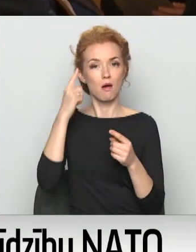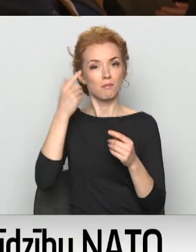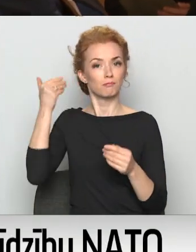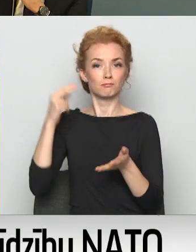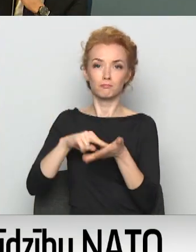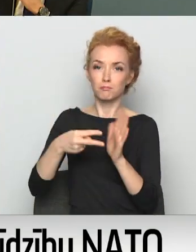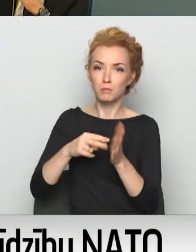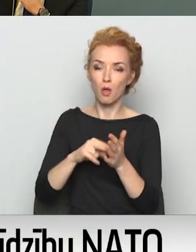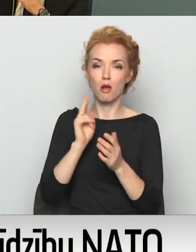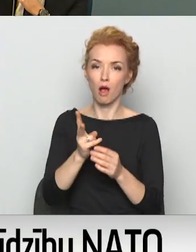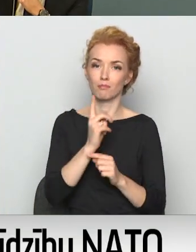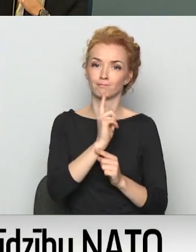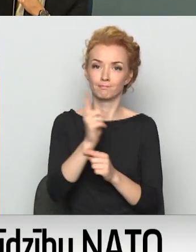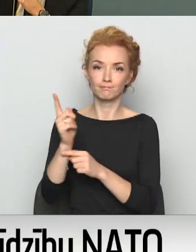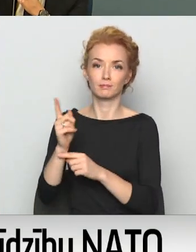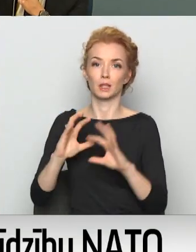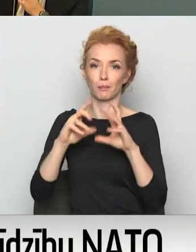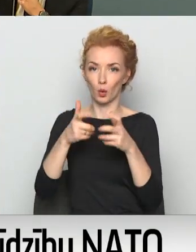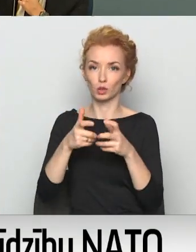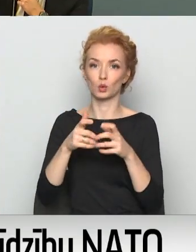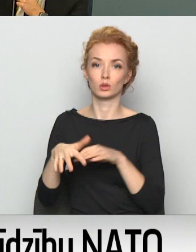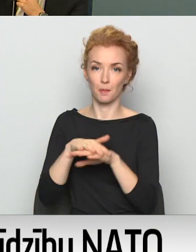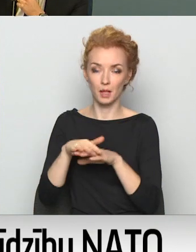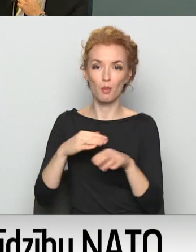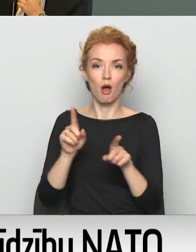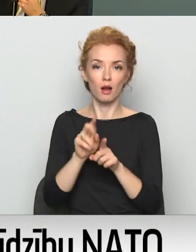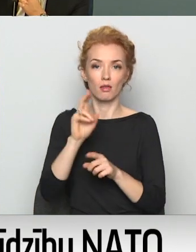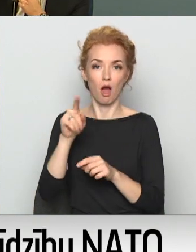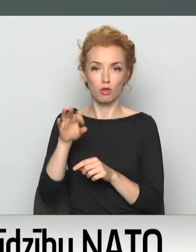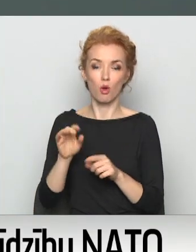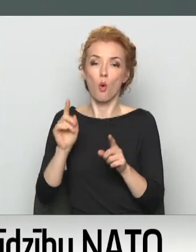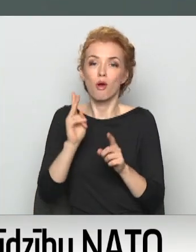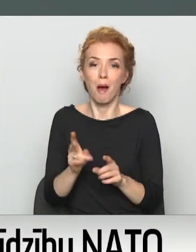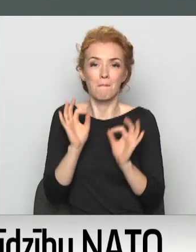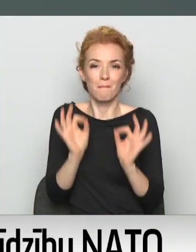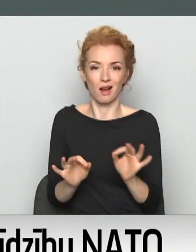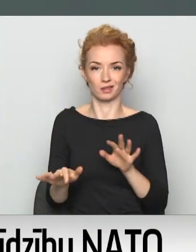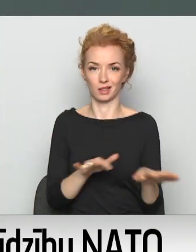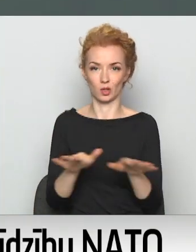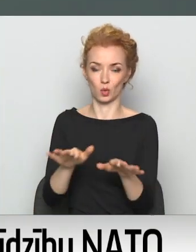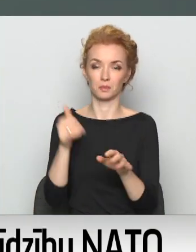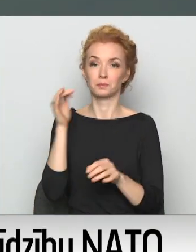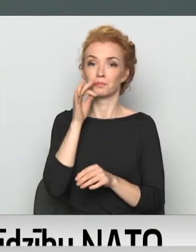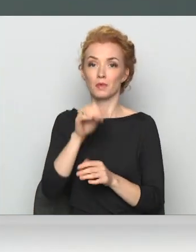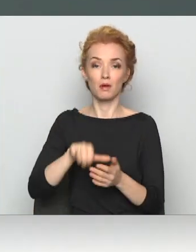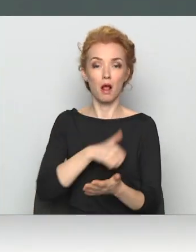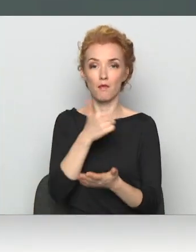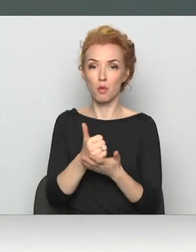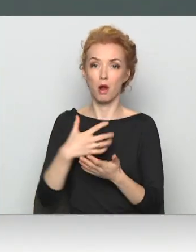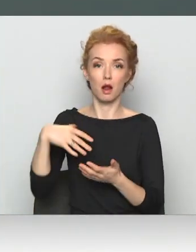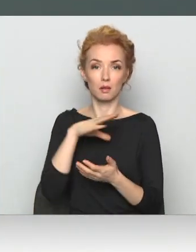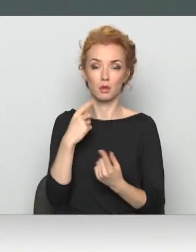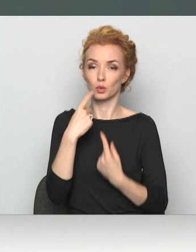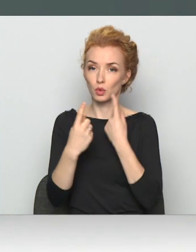brīdināt starptautisko vidi un arī NATO un kā visefektīvāk reaģēt. Galvenokārt mēs diskutējām par